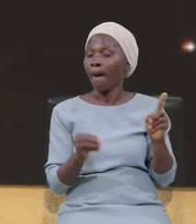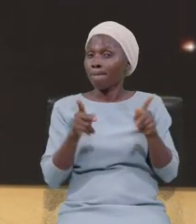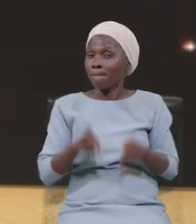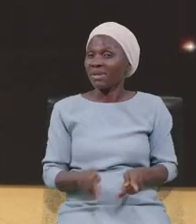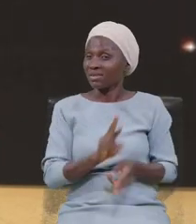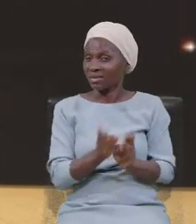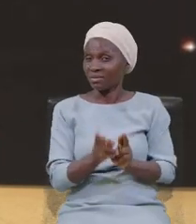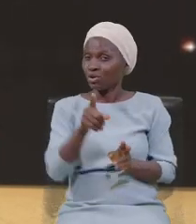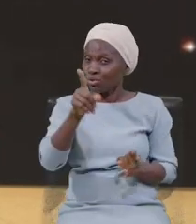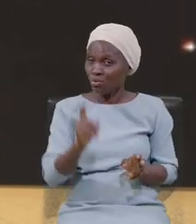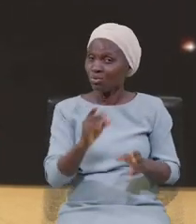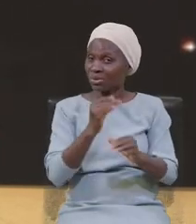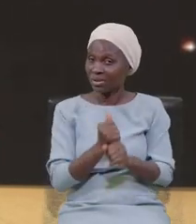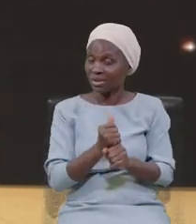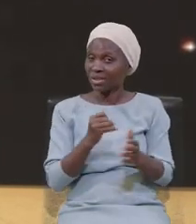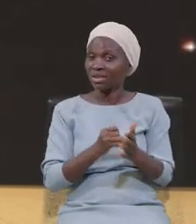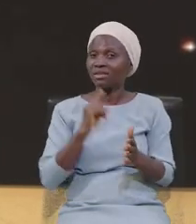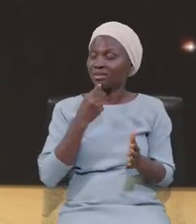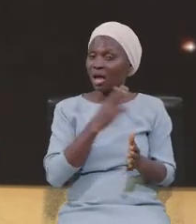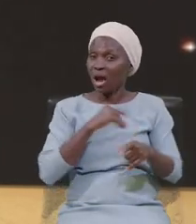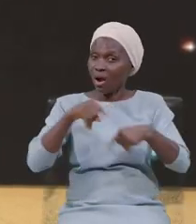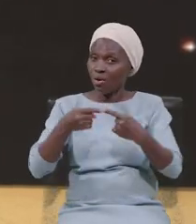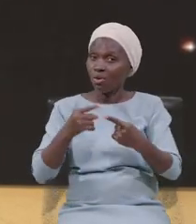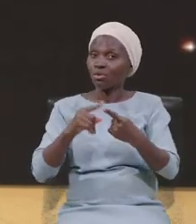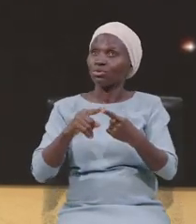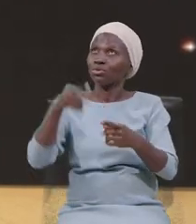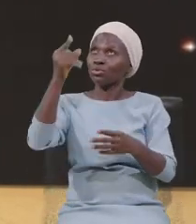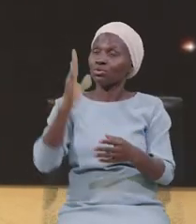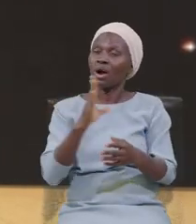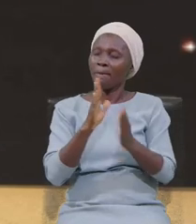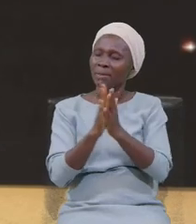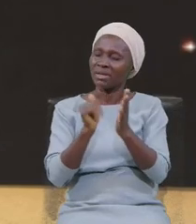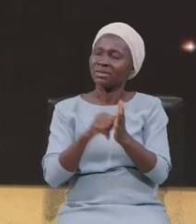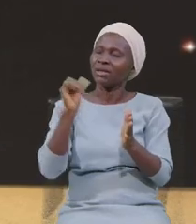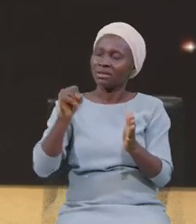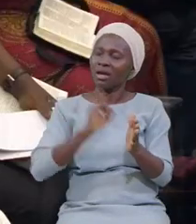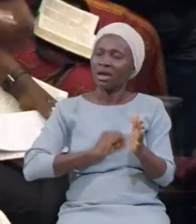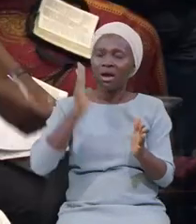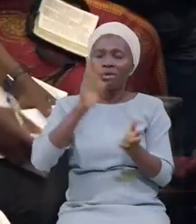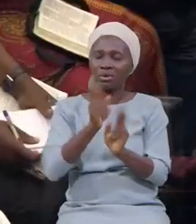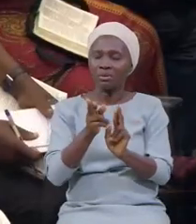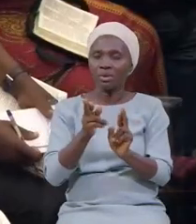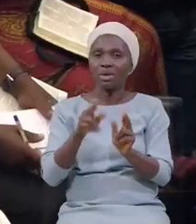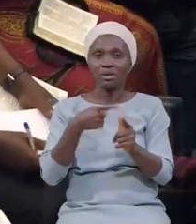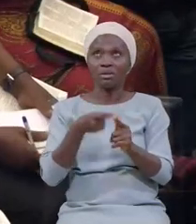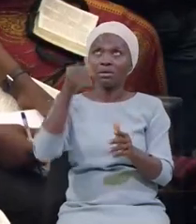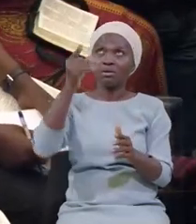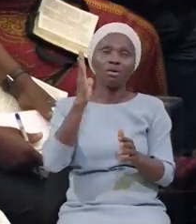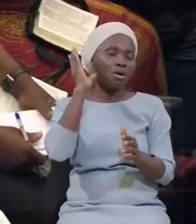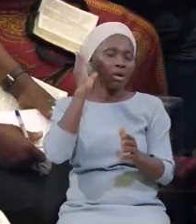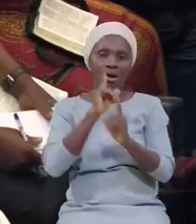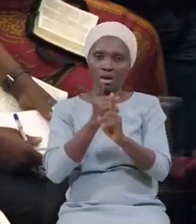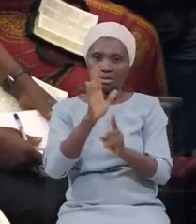sérieux et aller devant le trône de Dieu et dire, oui, je vais me repentir et Dieu vous exaucera.